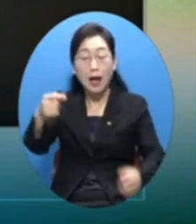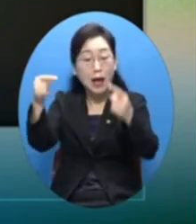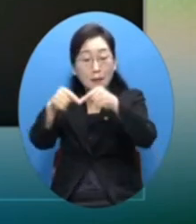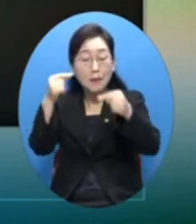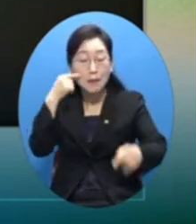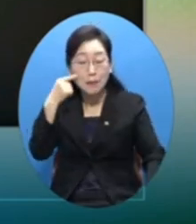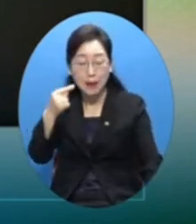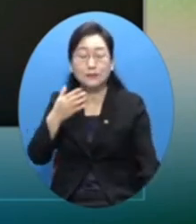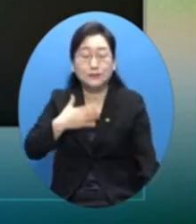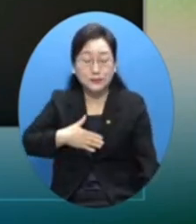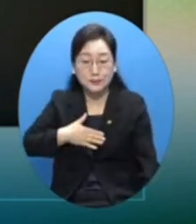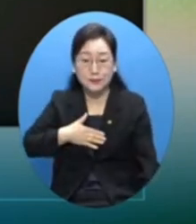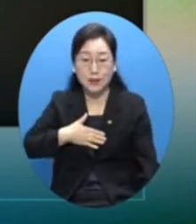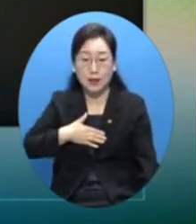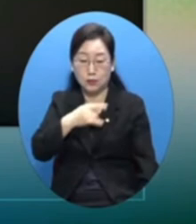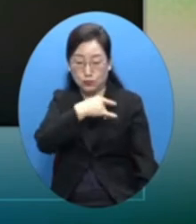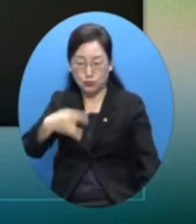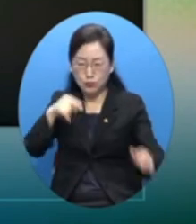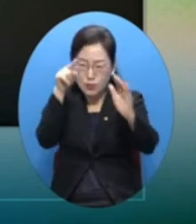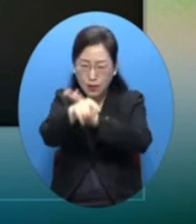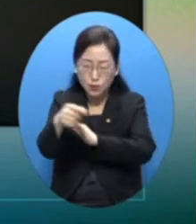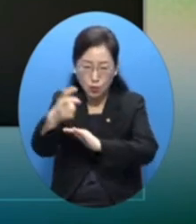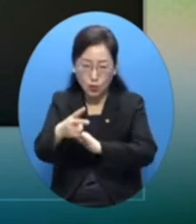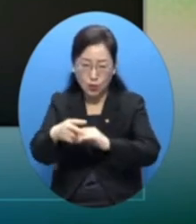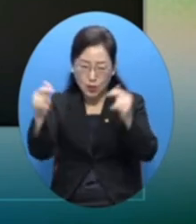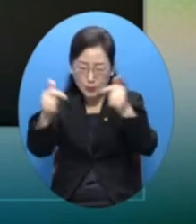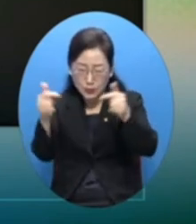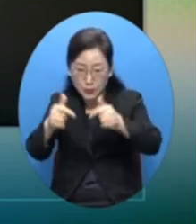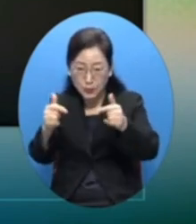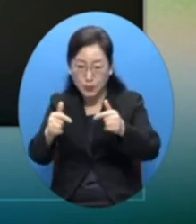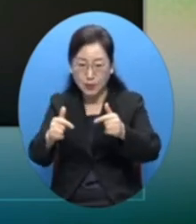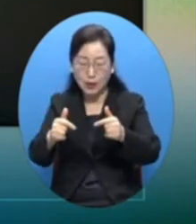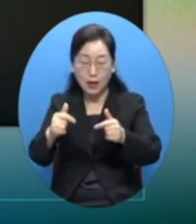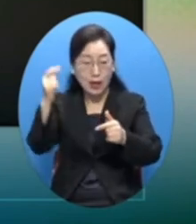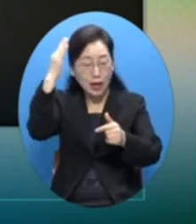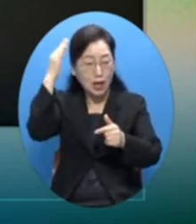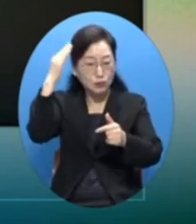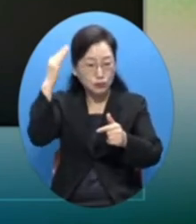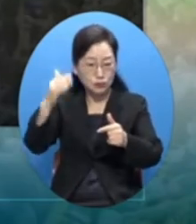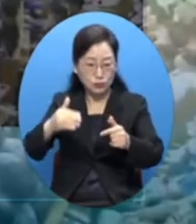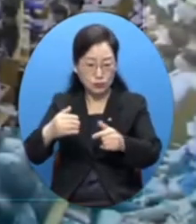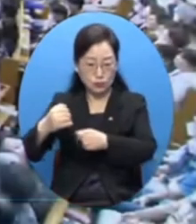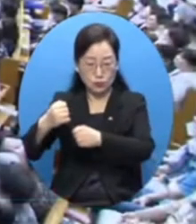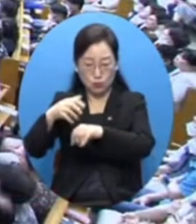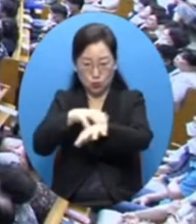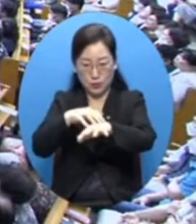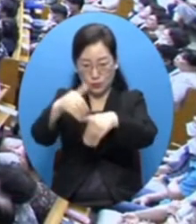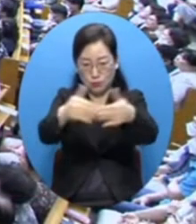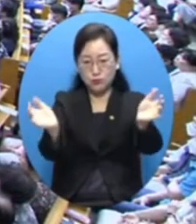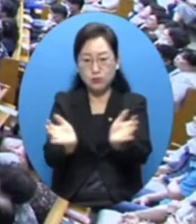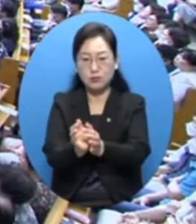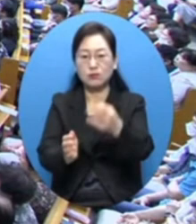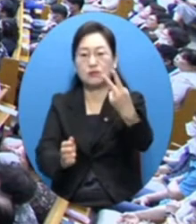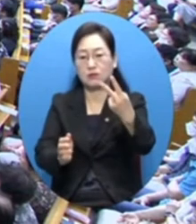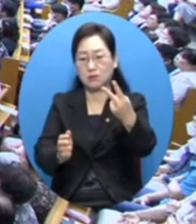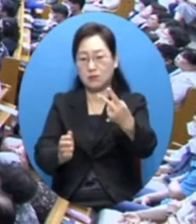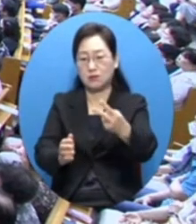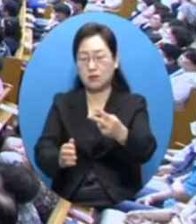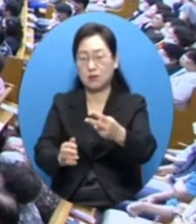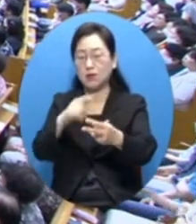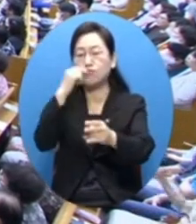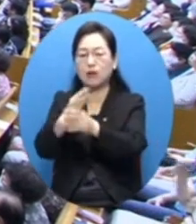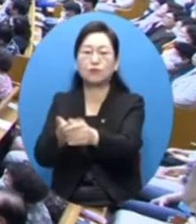중국 인민해방군 내 조선인 이계사단을 넘겨주었습니다. 1940년 6월 미군이